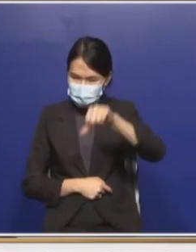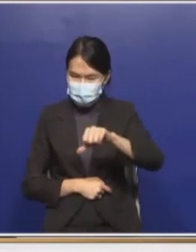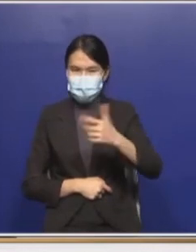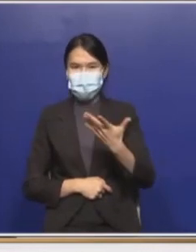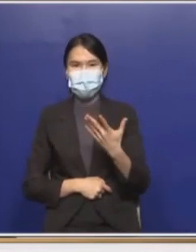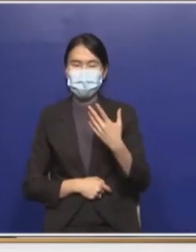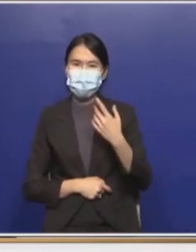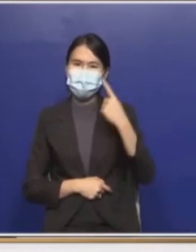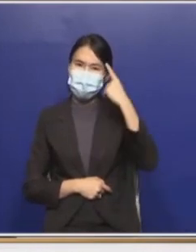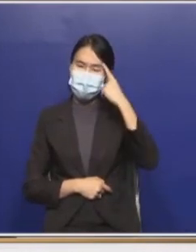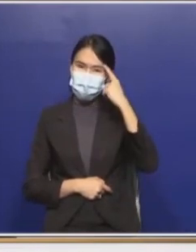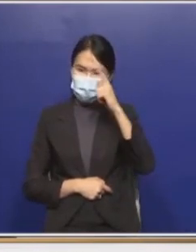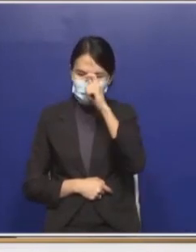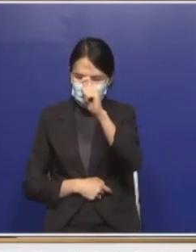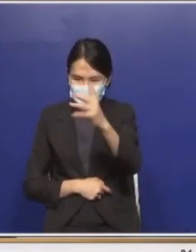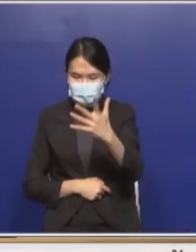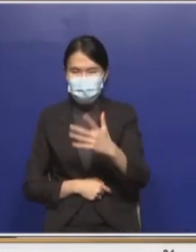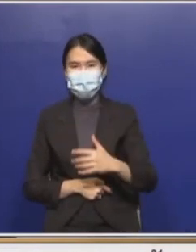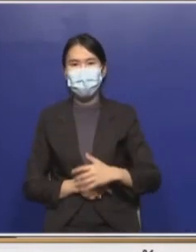ไม่รู้จักกาลเทศะ